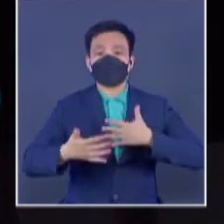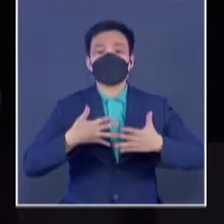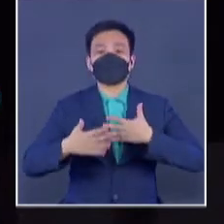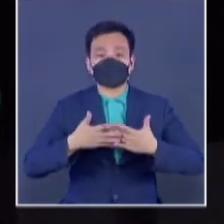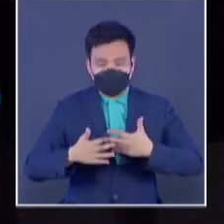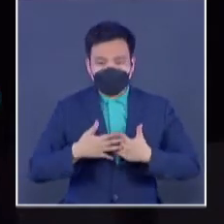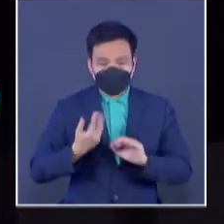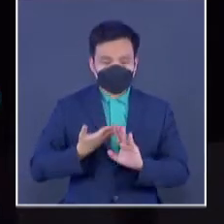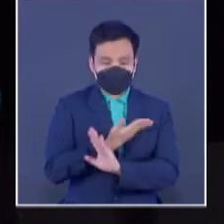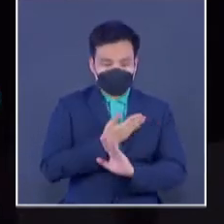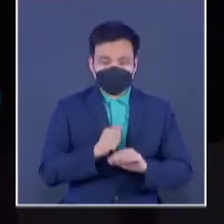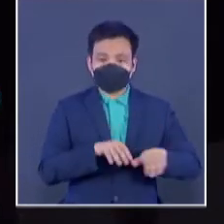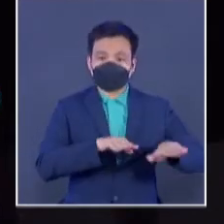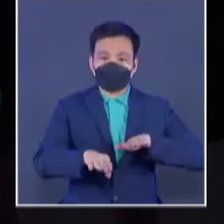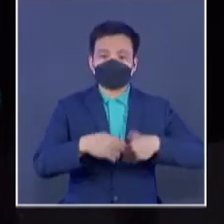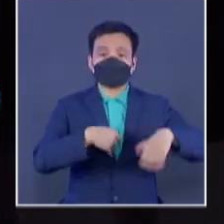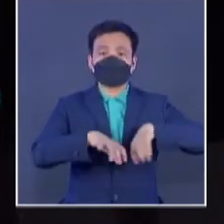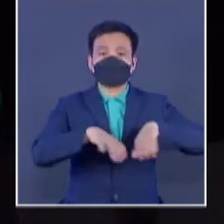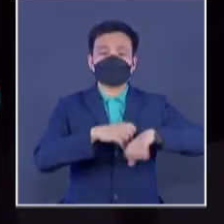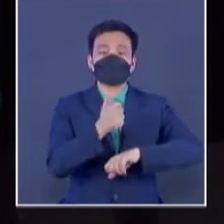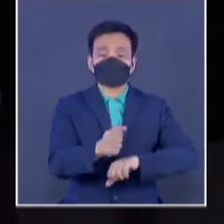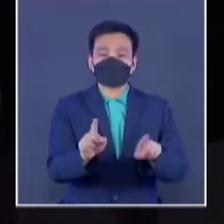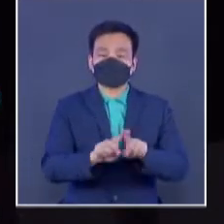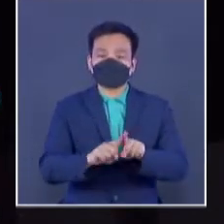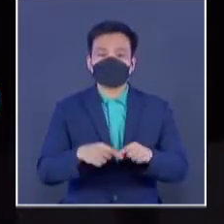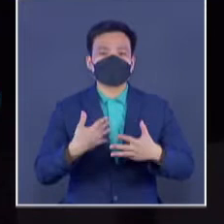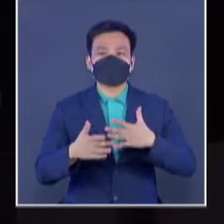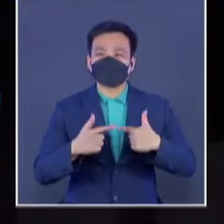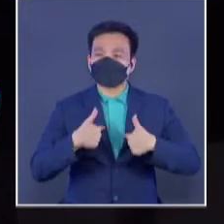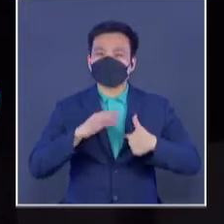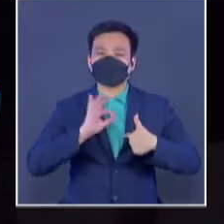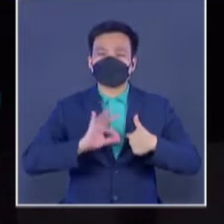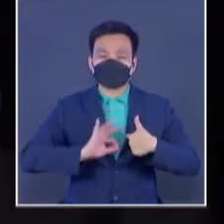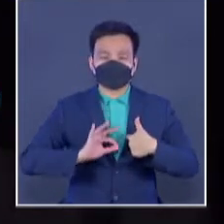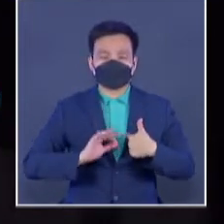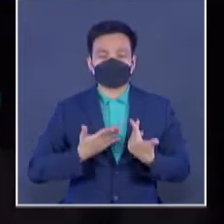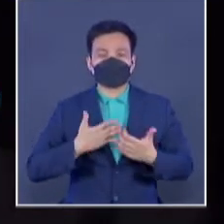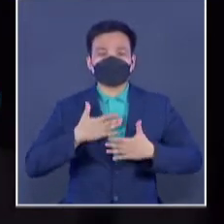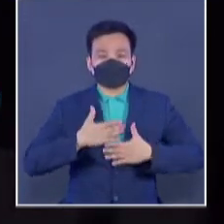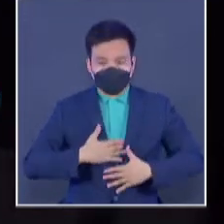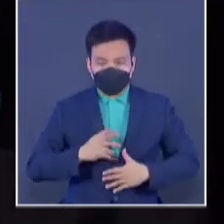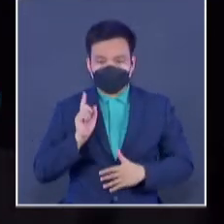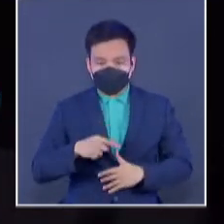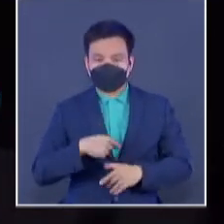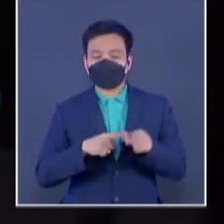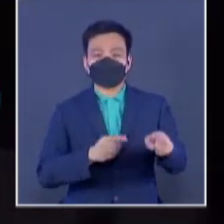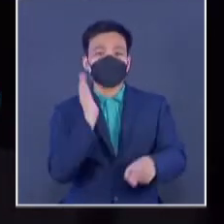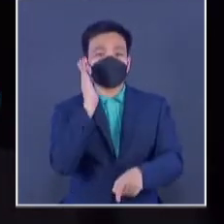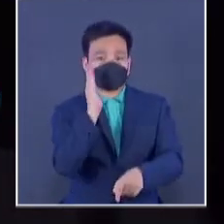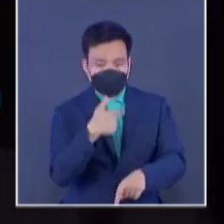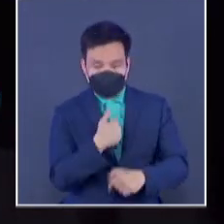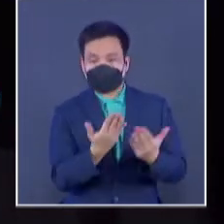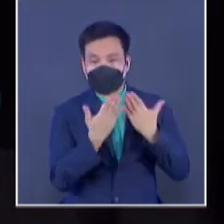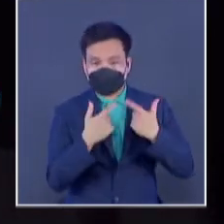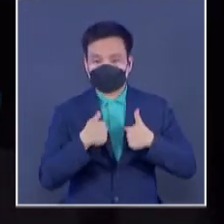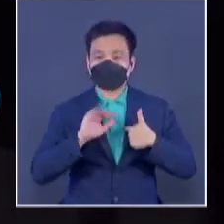ตานก็คิดว่ามันเหมือนกับซื้อความสบายใจให้เราด้วยเขาห้ามคือทั้